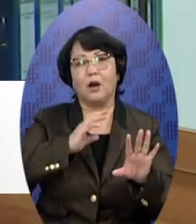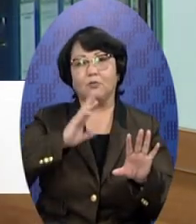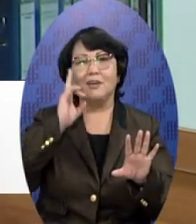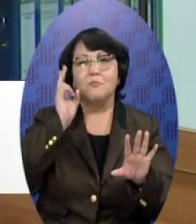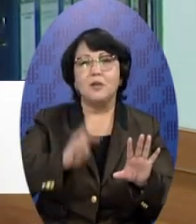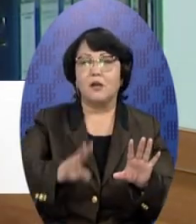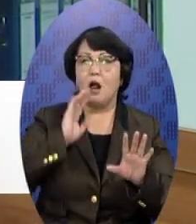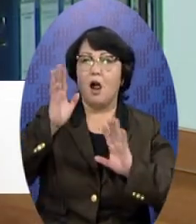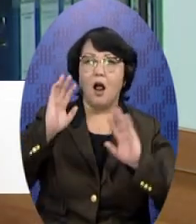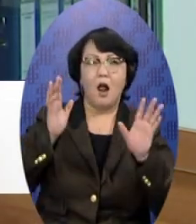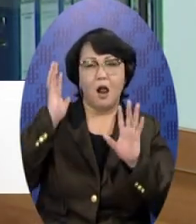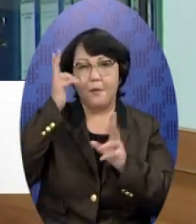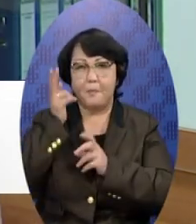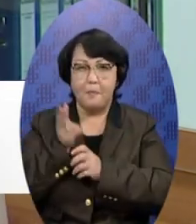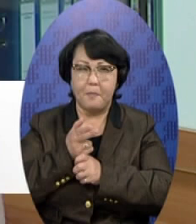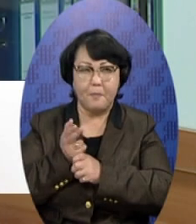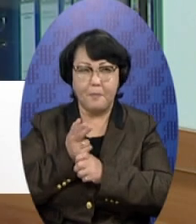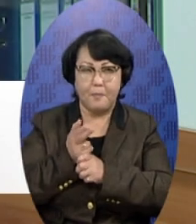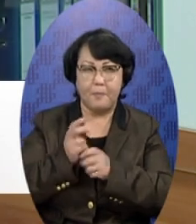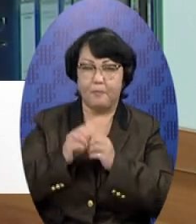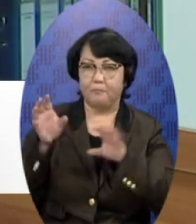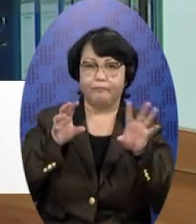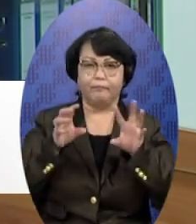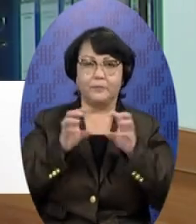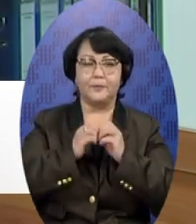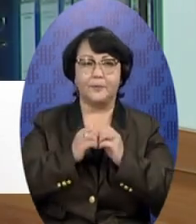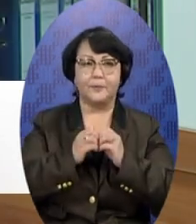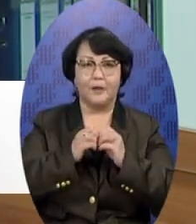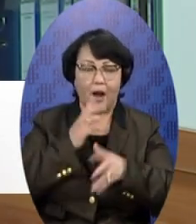авч түүхэн ойн жилдээ бэлэн болгож үзэгчдэд хүргэх юм.